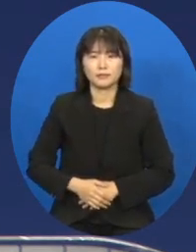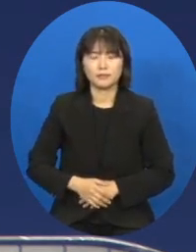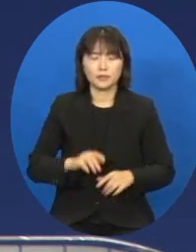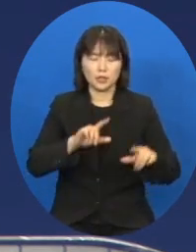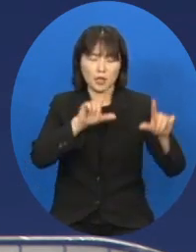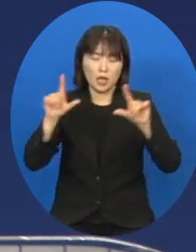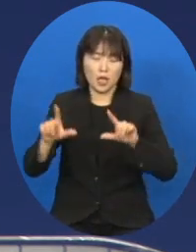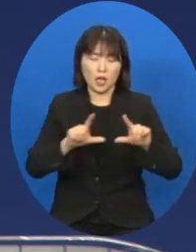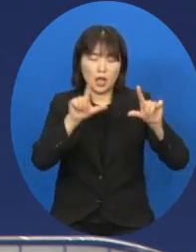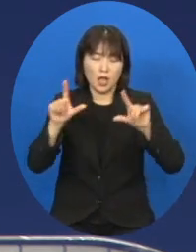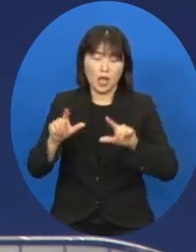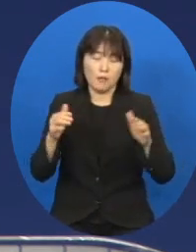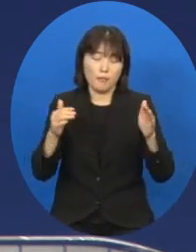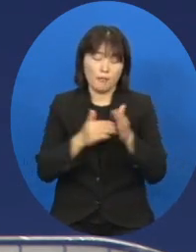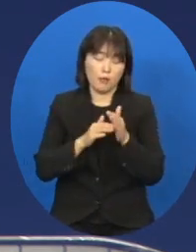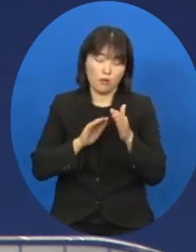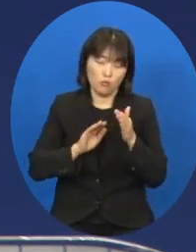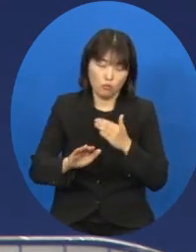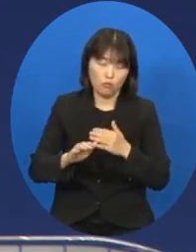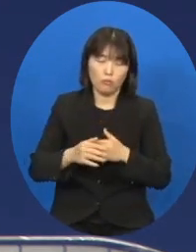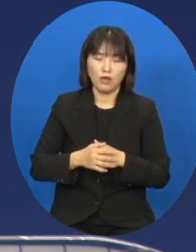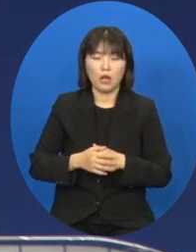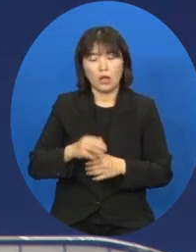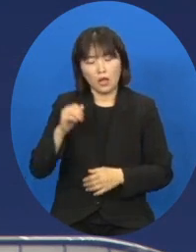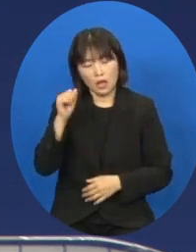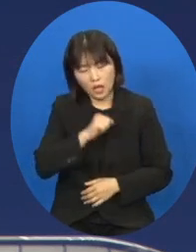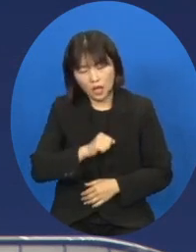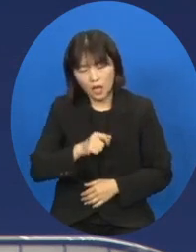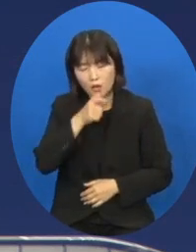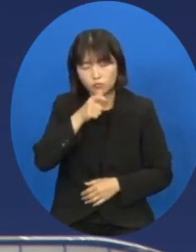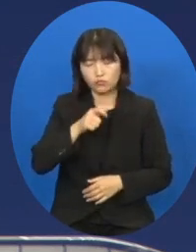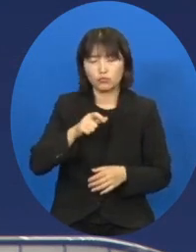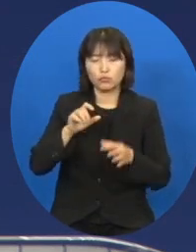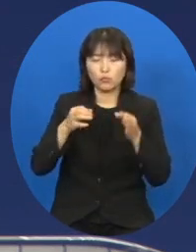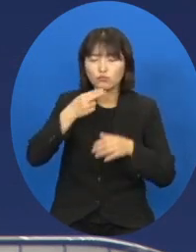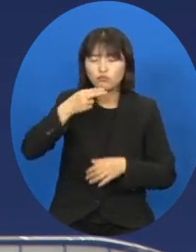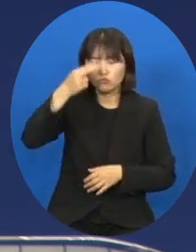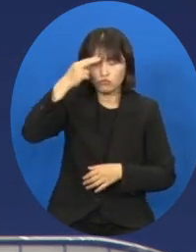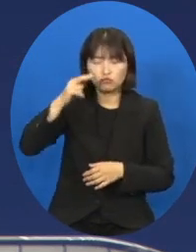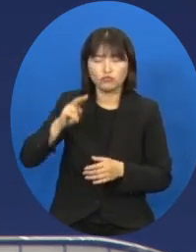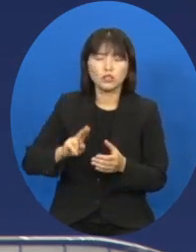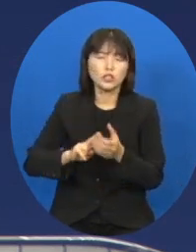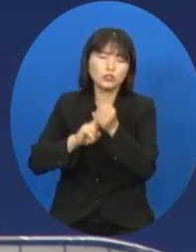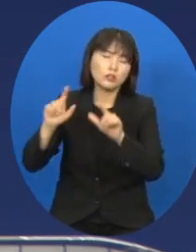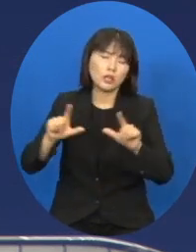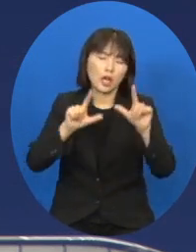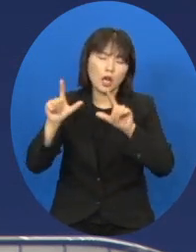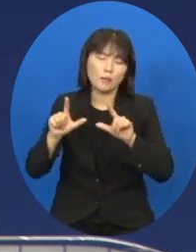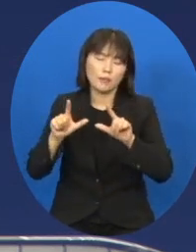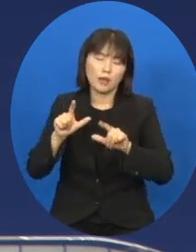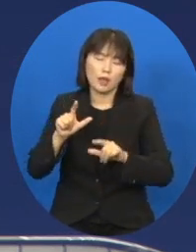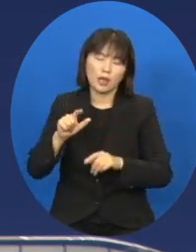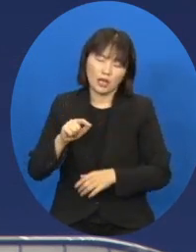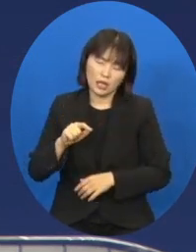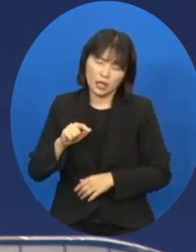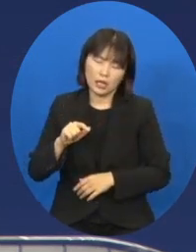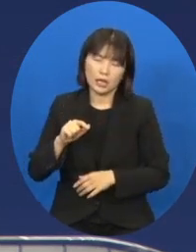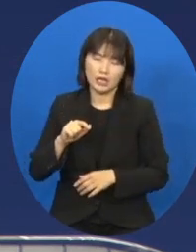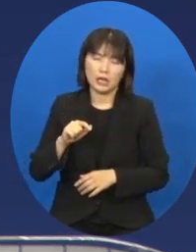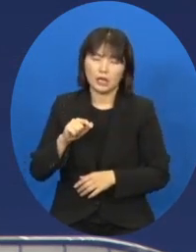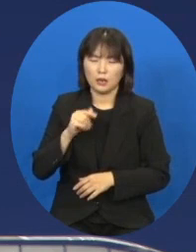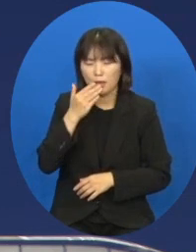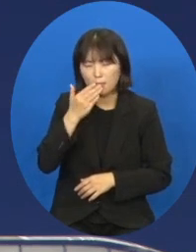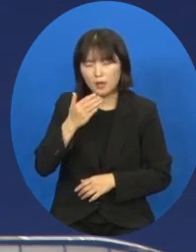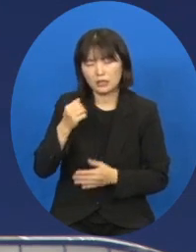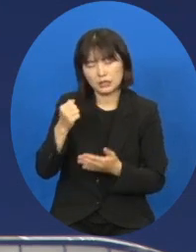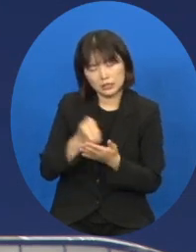살고 난 다음에 가서야, 아, 물이 포도주가 되는 그런 기적의 삶을 내가 살수 있었는데, 그렇게